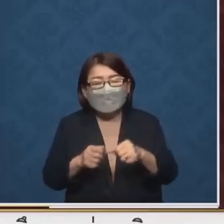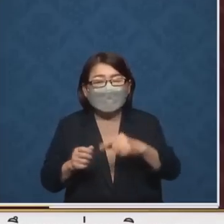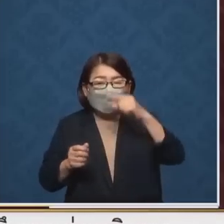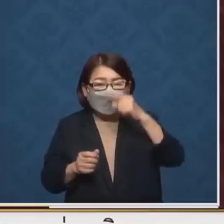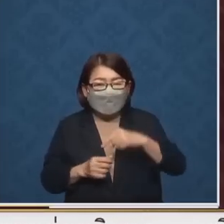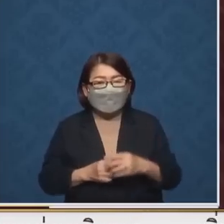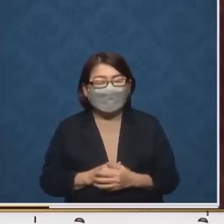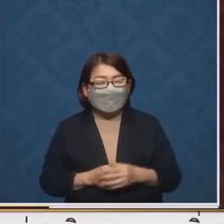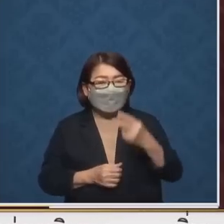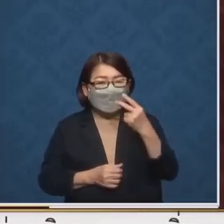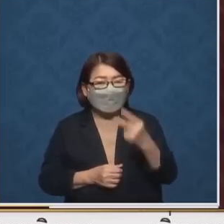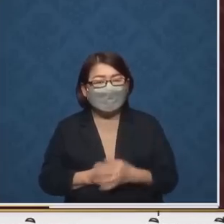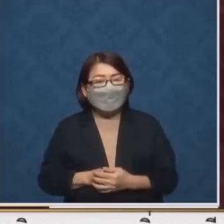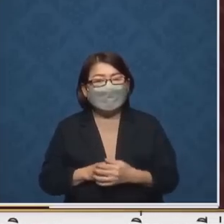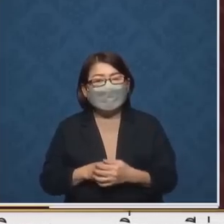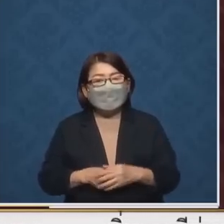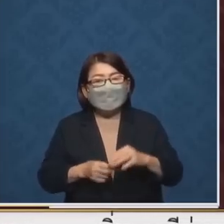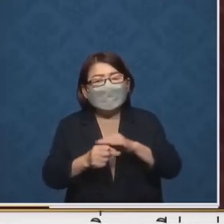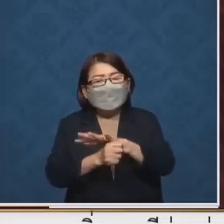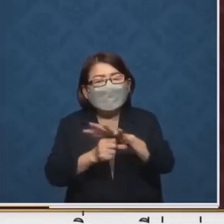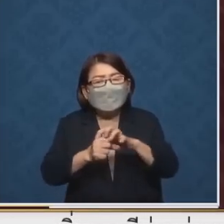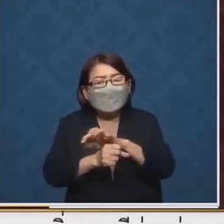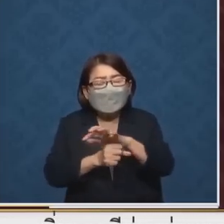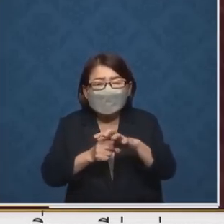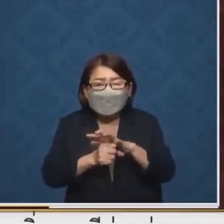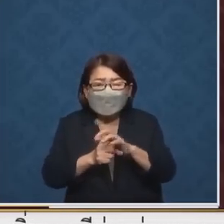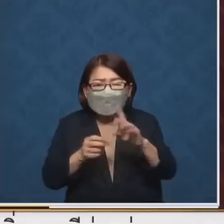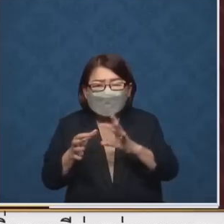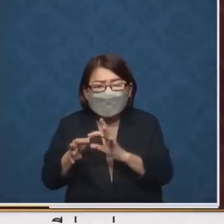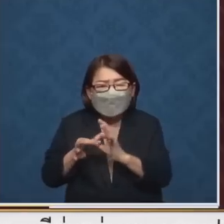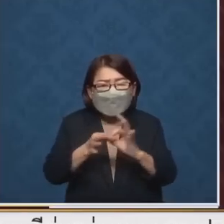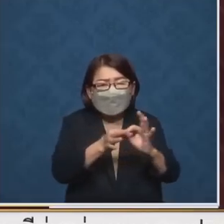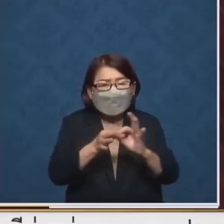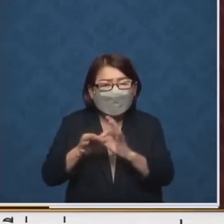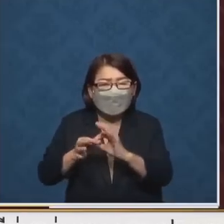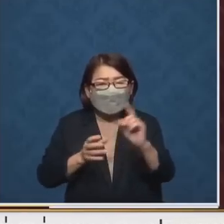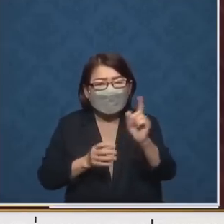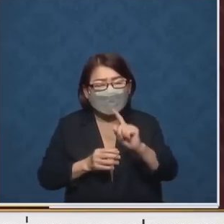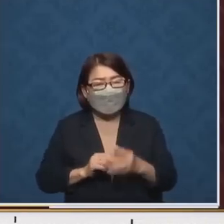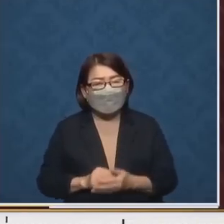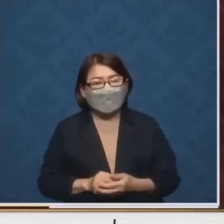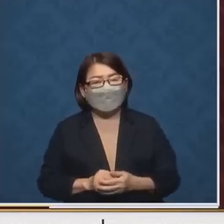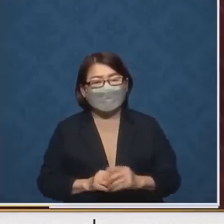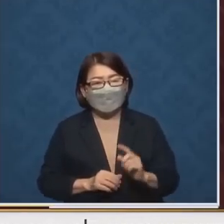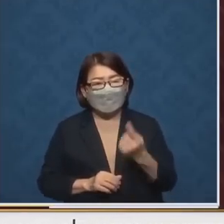ันะครับว่าสถานการณ COVID มัเกิดแล้มันโยงยัไงคร ไปดแผนต่อไปครับ